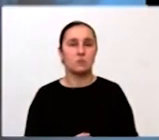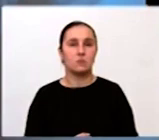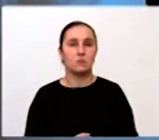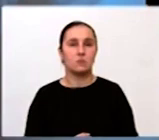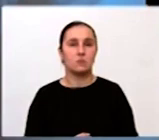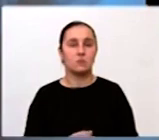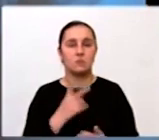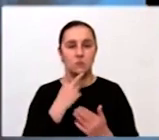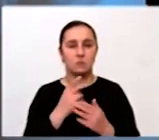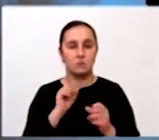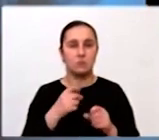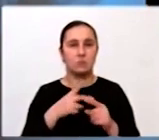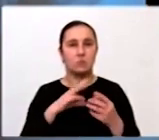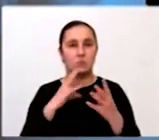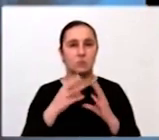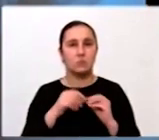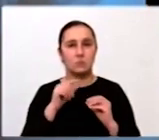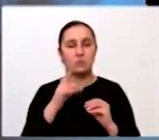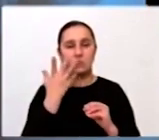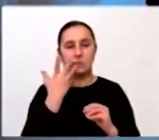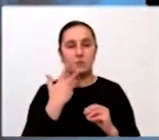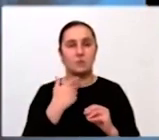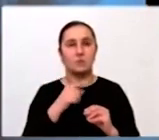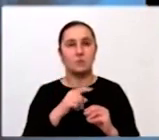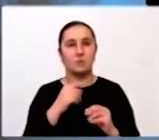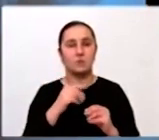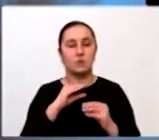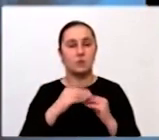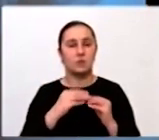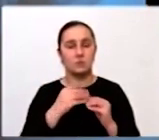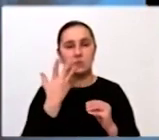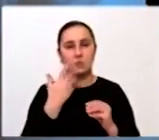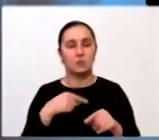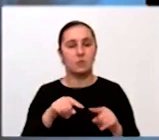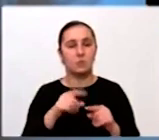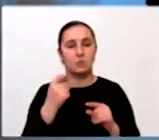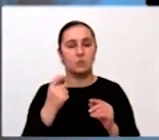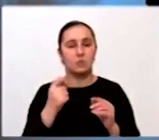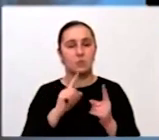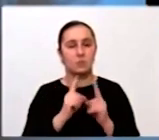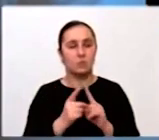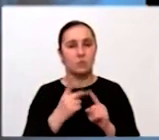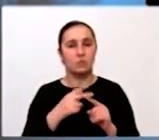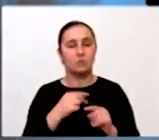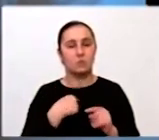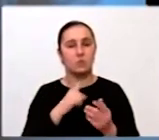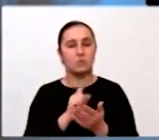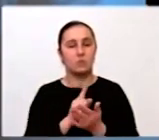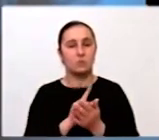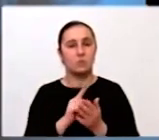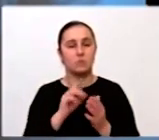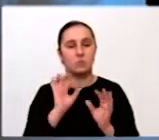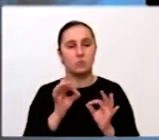Ko'rishingiz mumkin, quyidagicha rangi, demak, qatlamning rangi ham biroz o'zgarmoqda, demak, bizni amalimiz